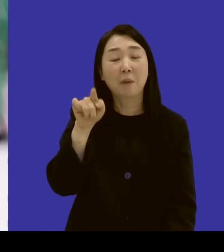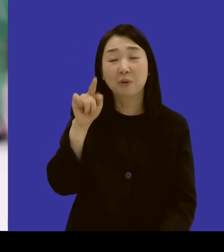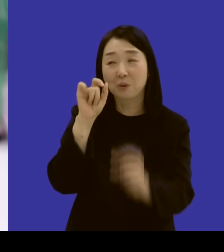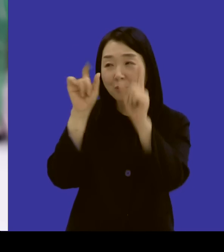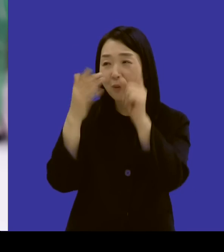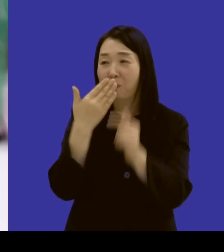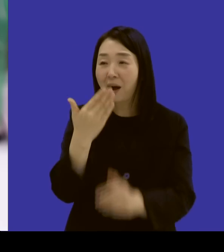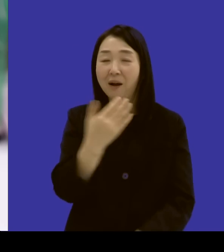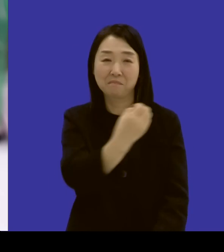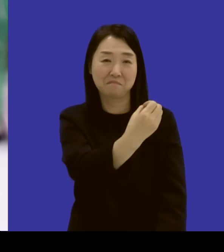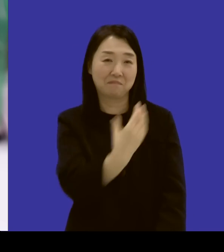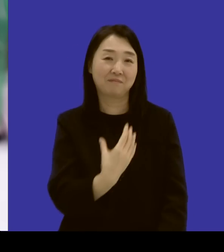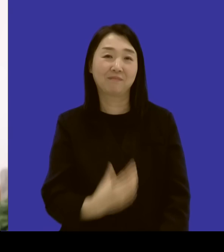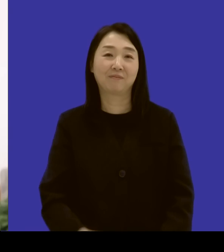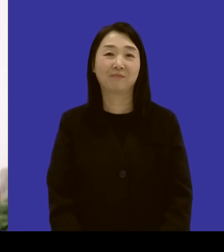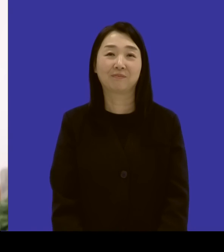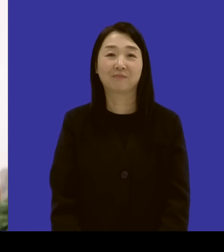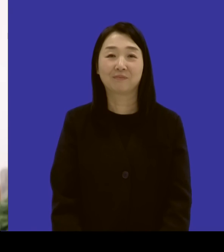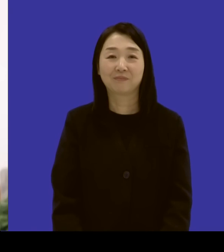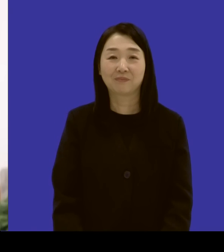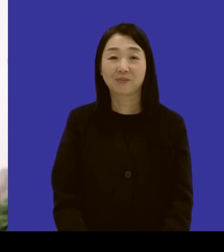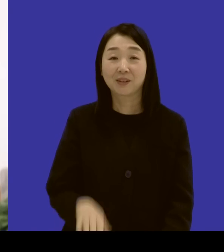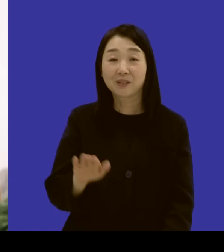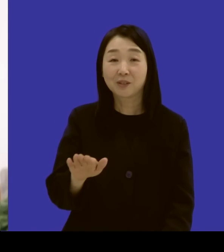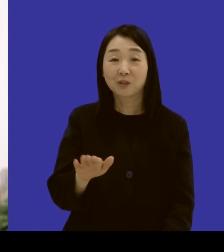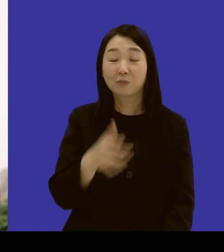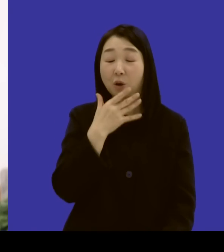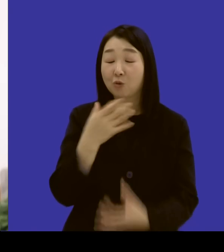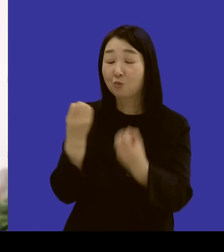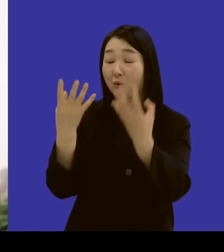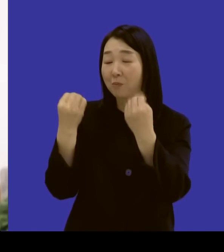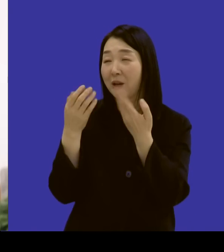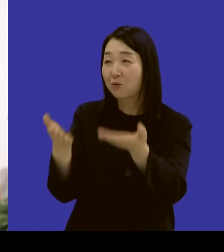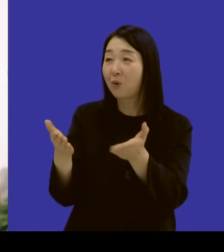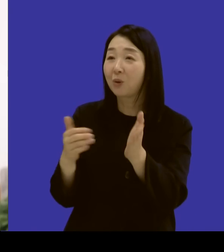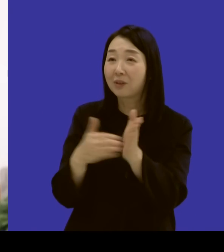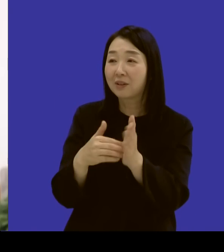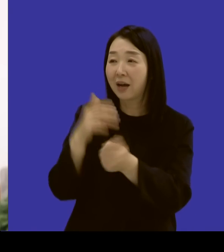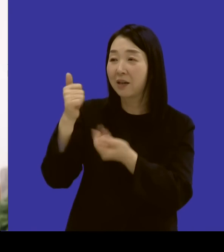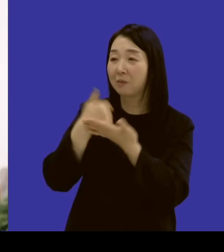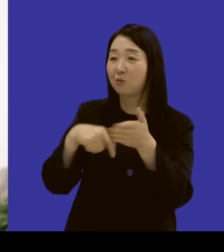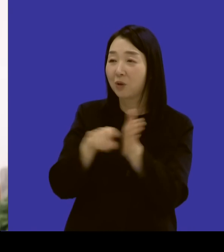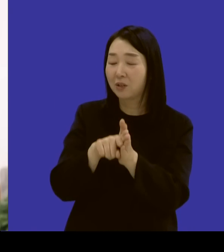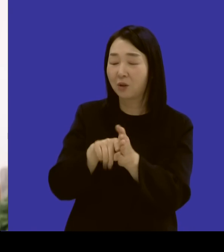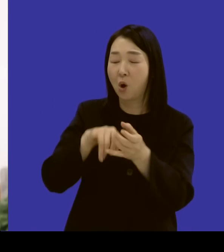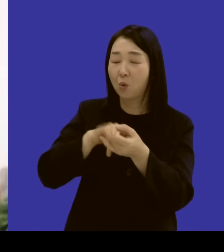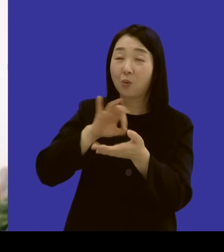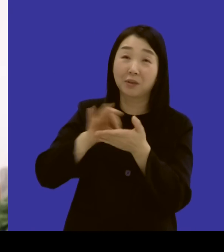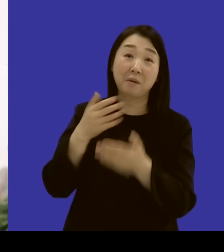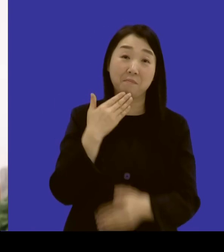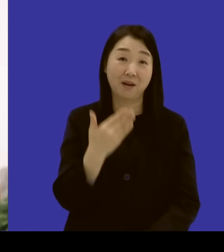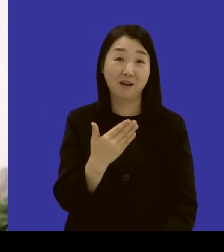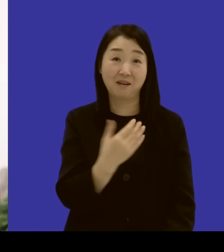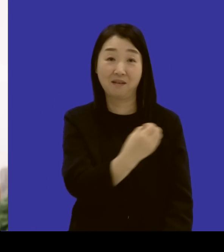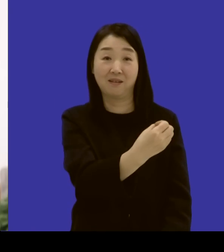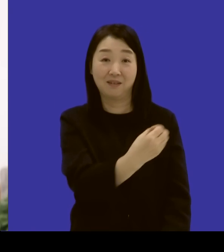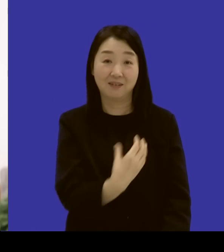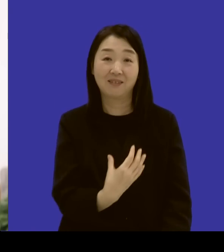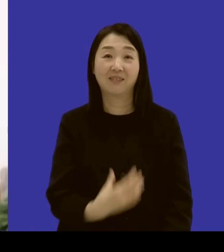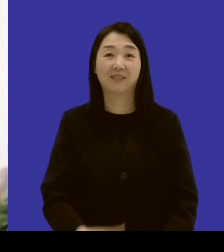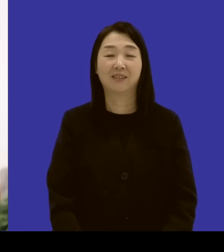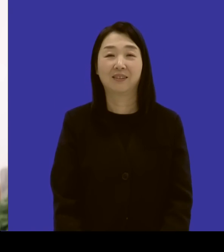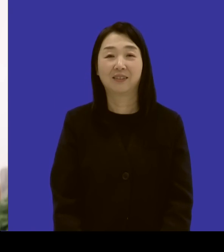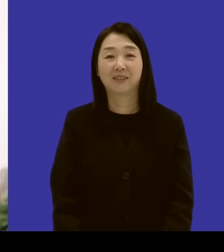된다. 그런데 너한테는 축복을 많이 줄 테니까 하나님을 위해서 꼭 쓰이게 될 거다.